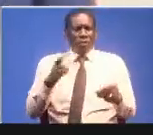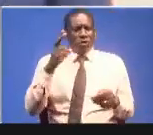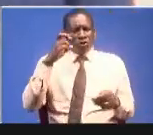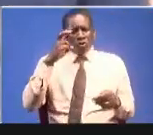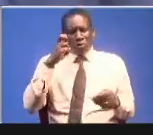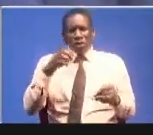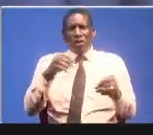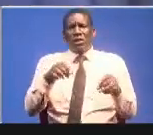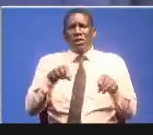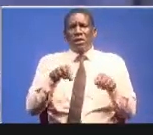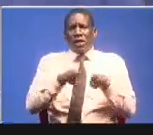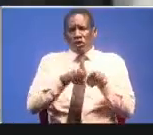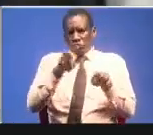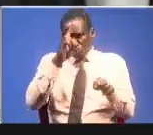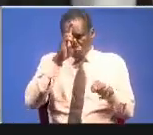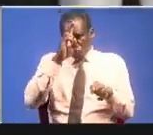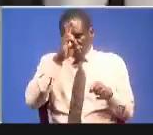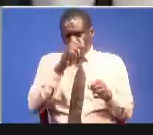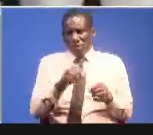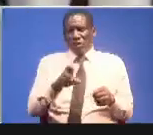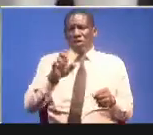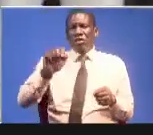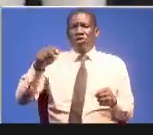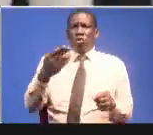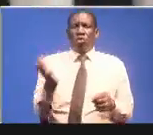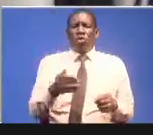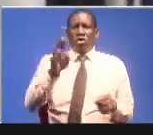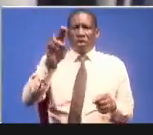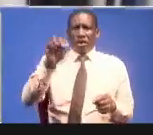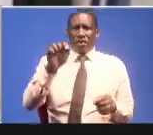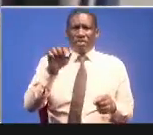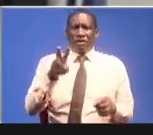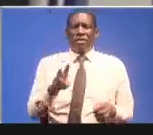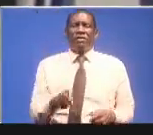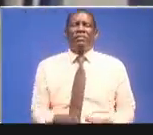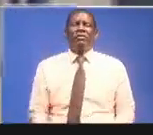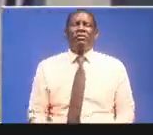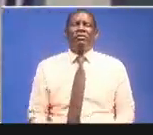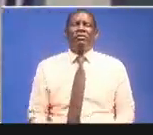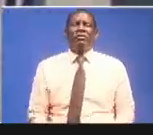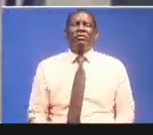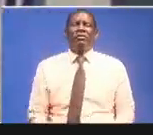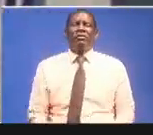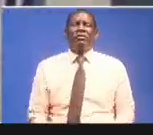wanaoaminika kuwa polisi. Ruth Sarmui Chesenge, NTV.